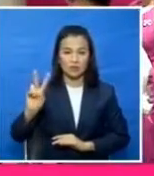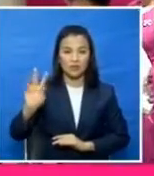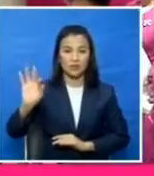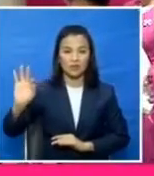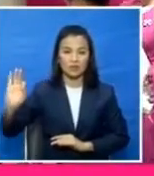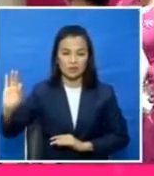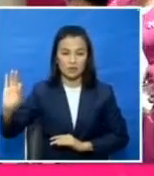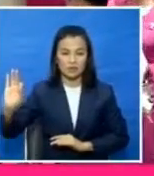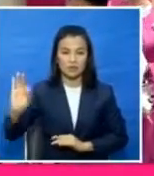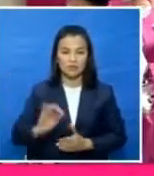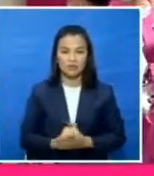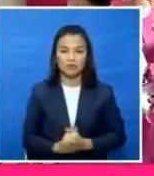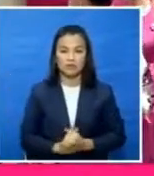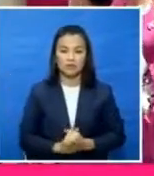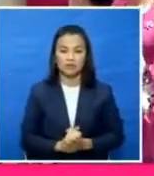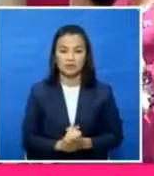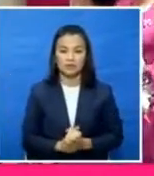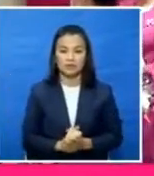2079299